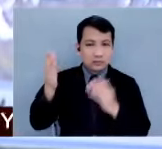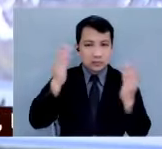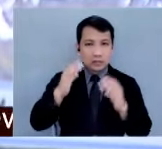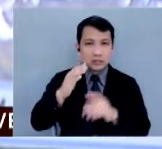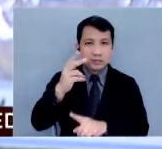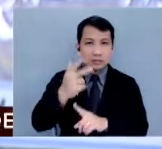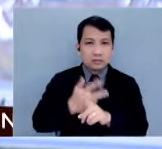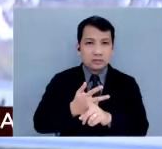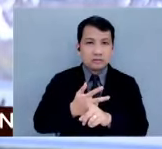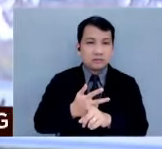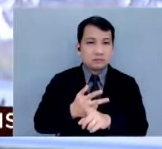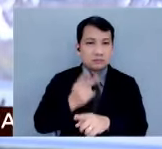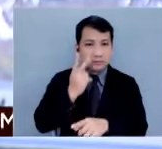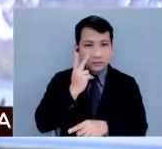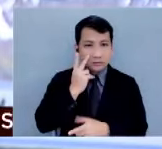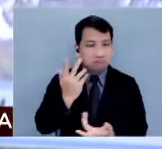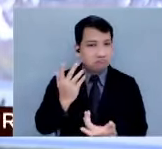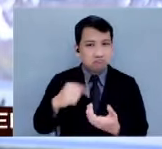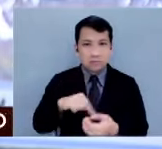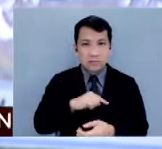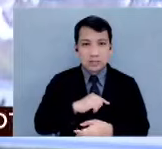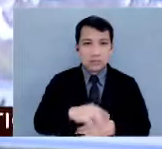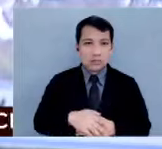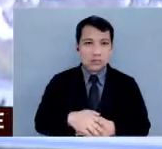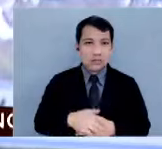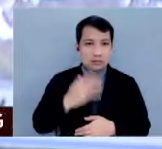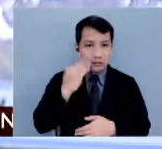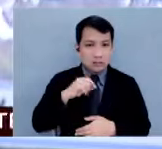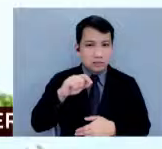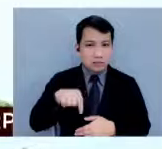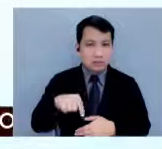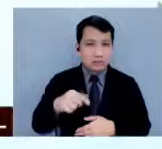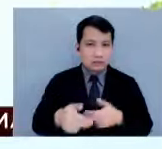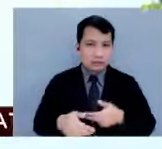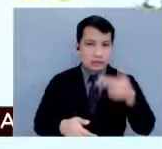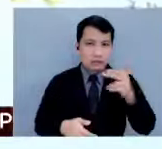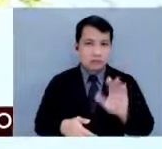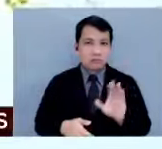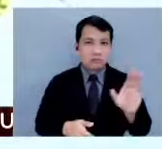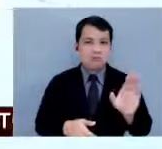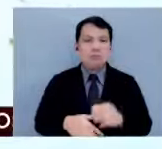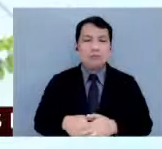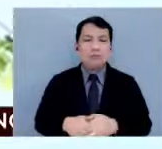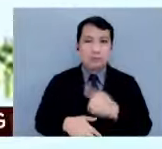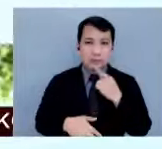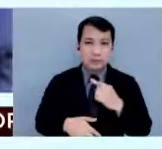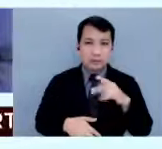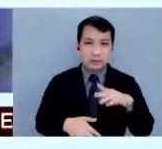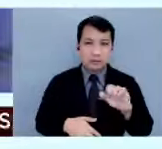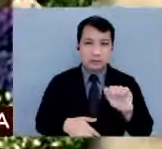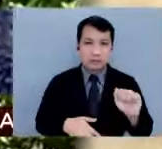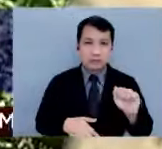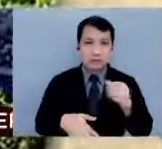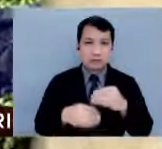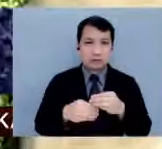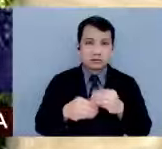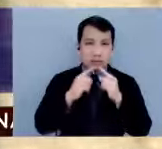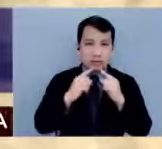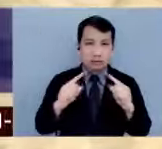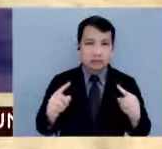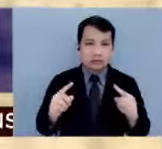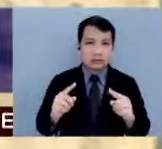those months. That's why yung heat index ay tumataas. Ayon sa PAGASA, posible na nilang ideklara ang simula